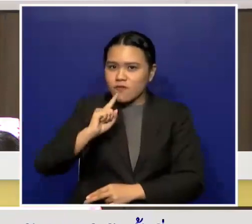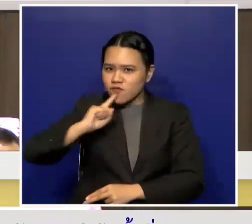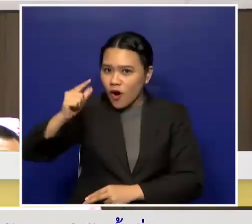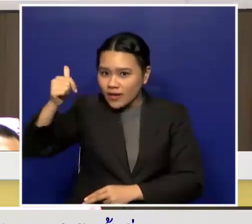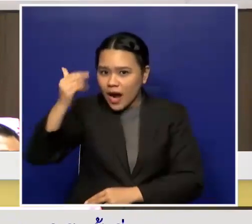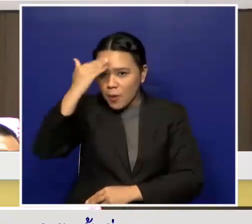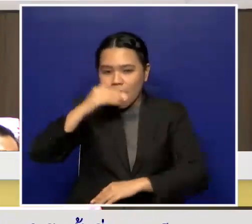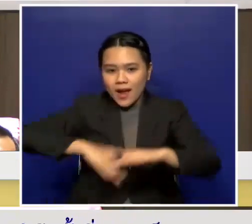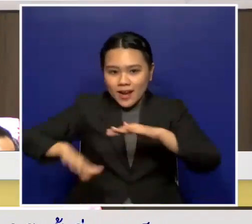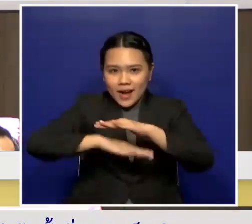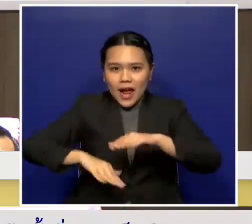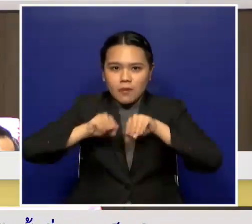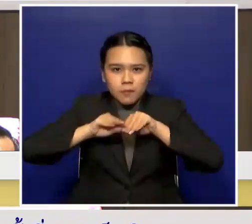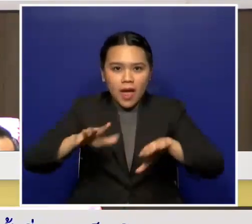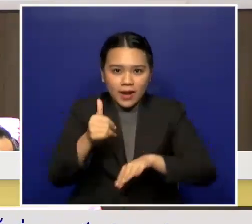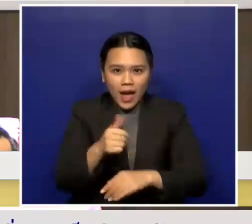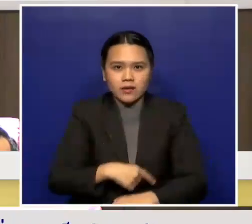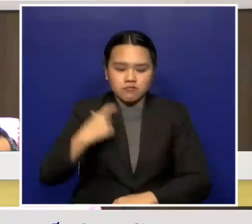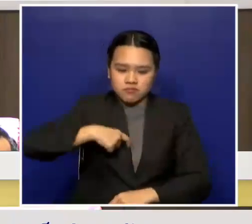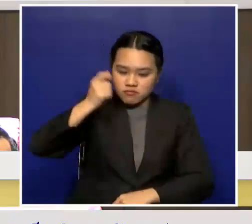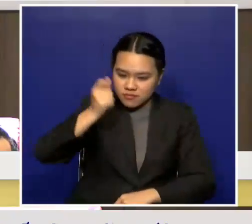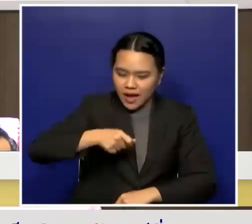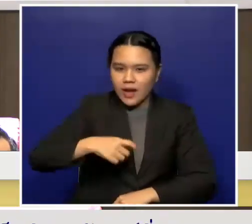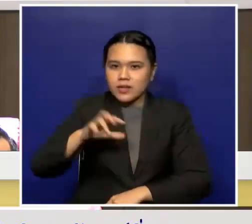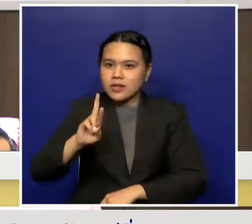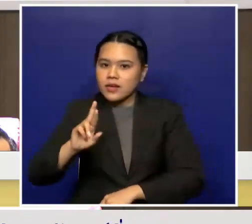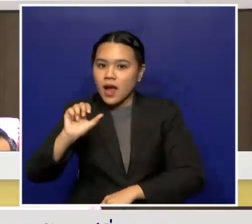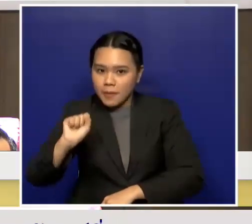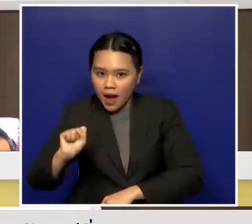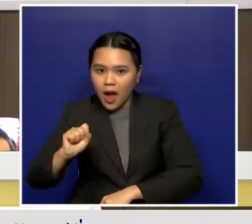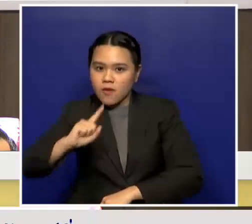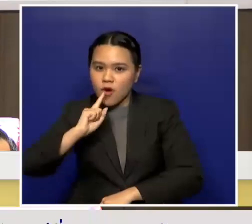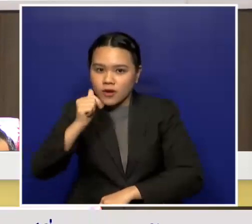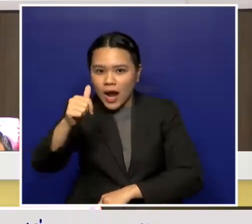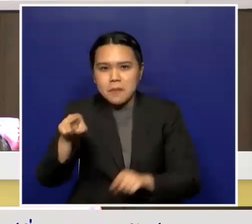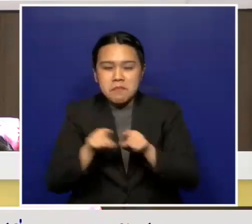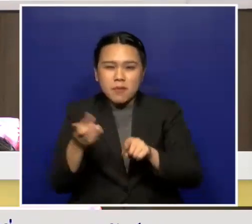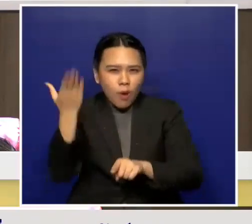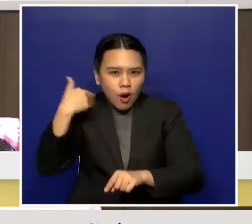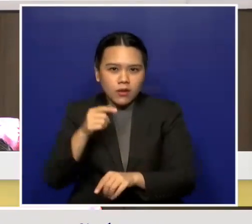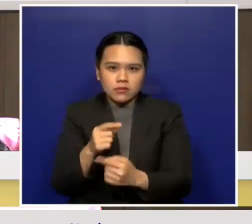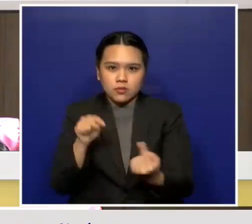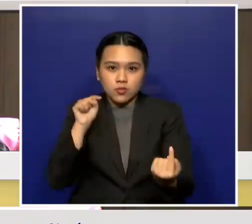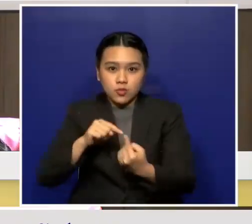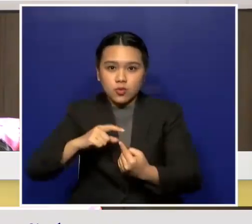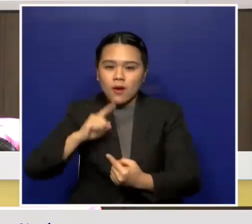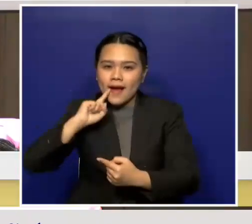กลางศาลแฉในสภาอีกรอบหนึ่งแบบเดียวกับที่ผมโดนฟ้องในรถถังมันมากซึ่งมีผู้ชนะการประมูลนะทุ